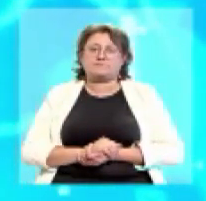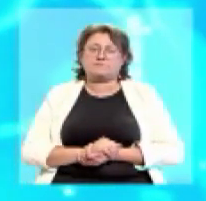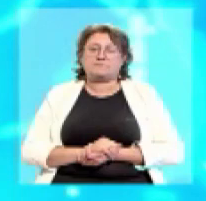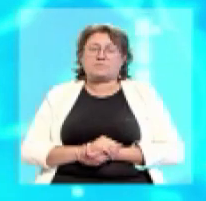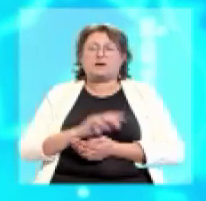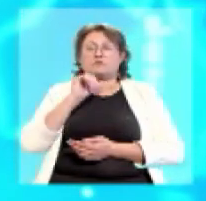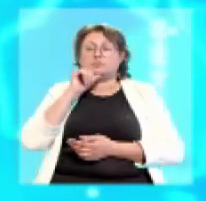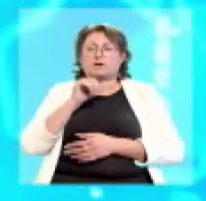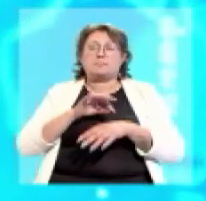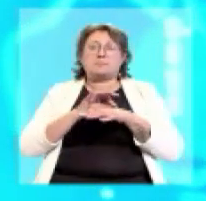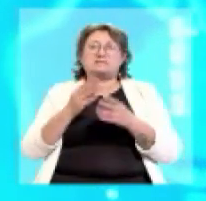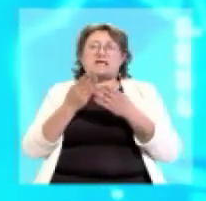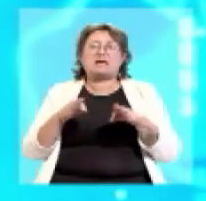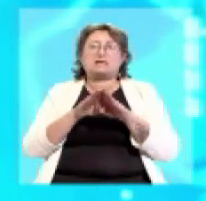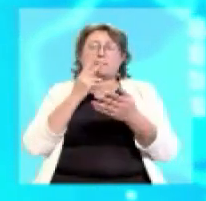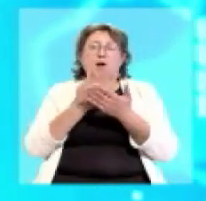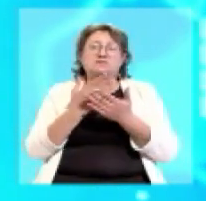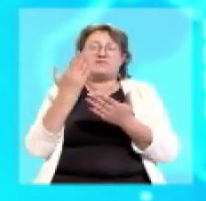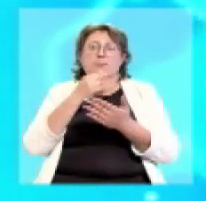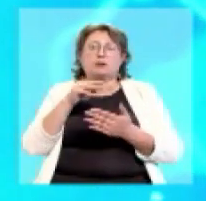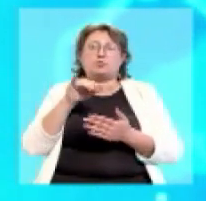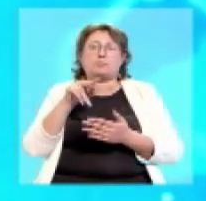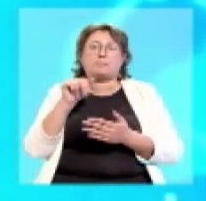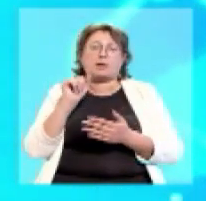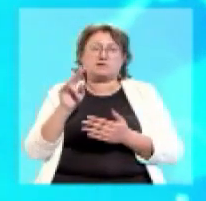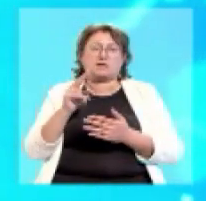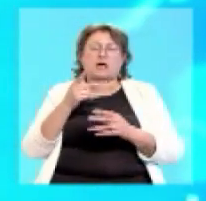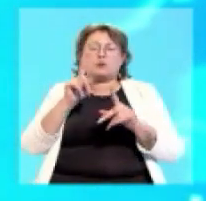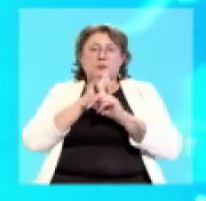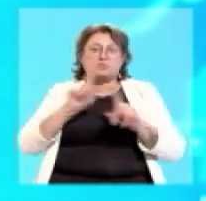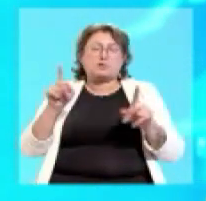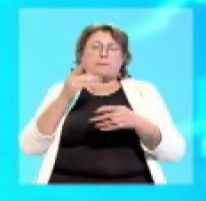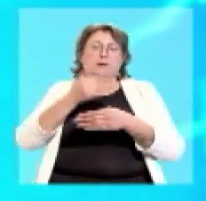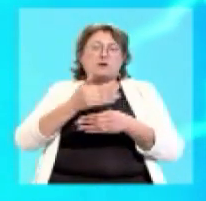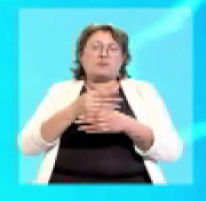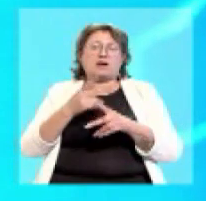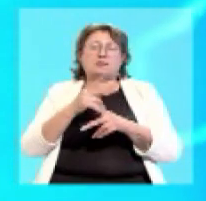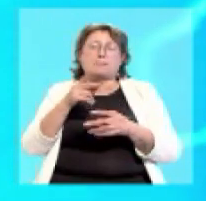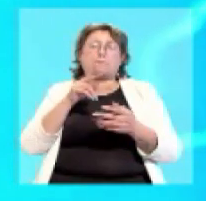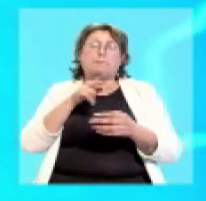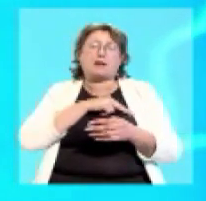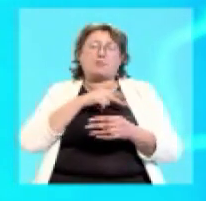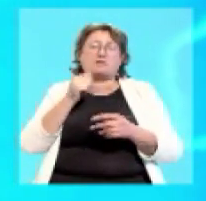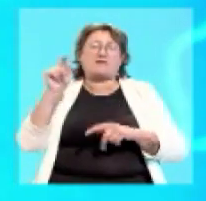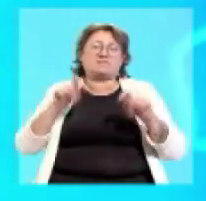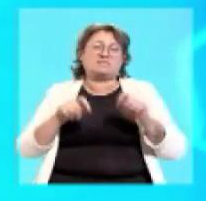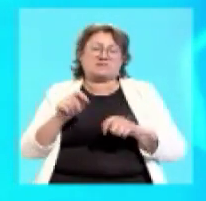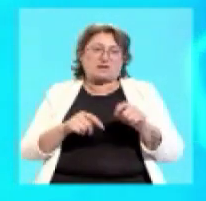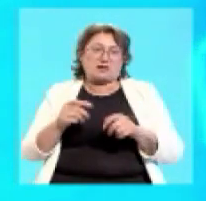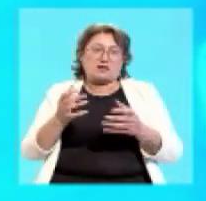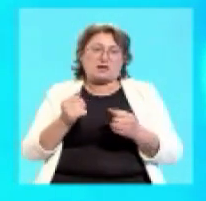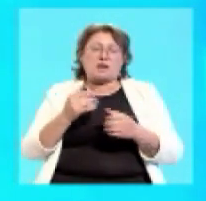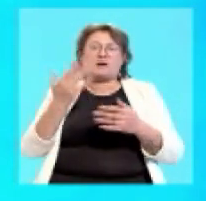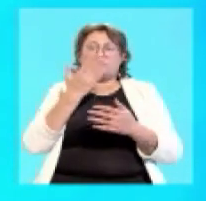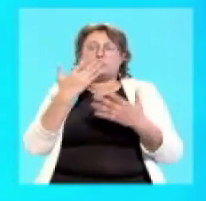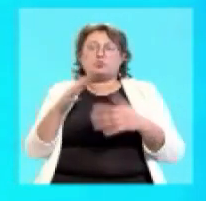В Кустанае состоялся закрытый показ фильма «Тюльпан» – уникальная постановка, которая завоевала премию на Каннском фестивале.